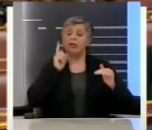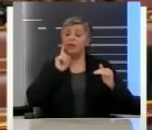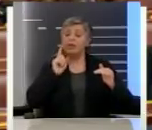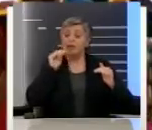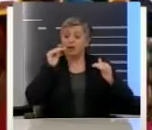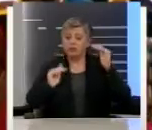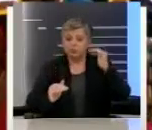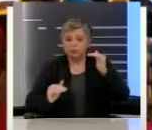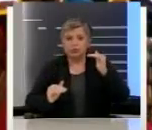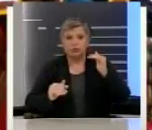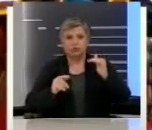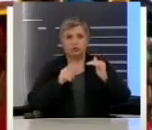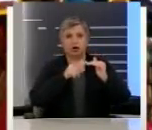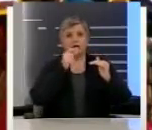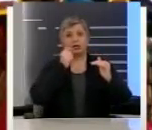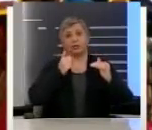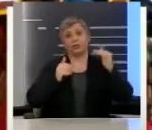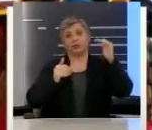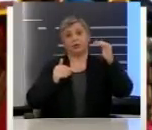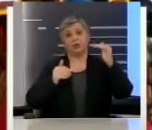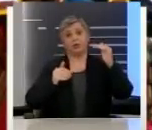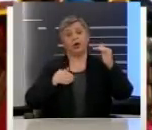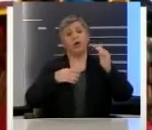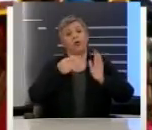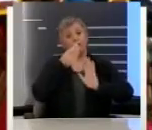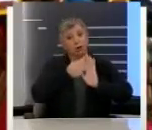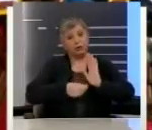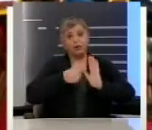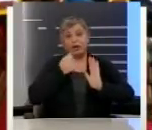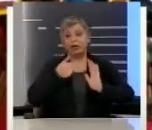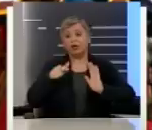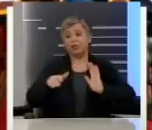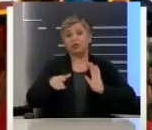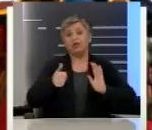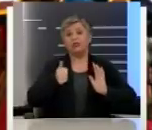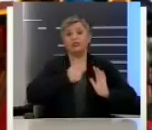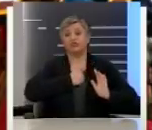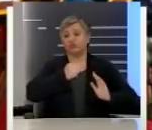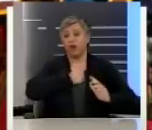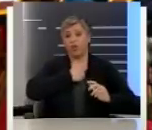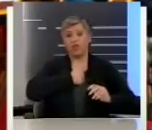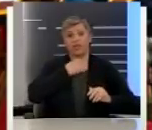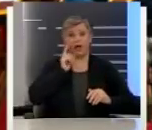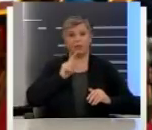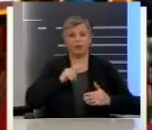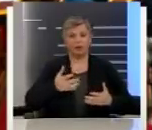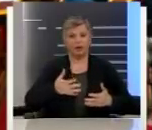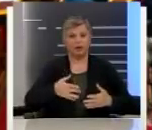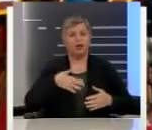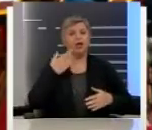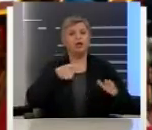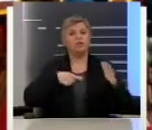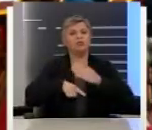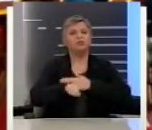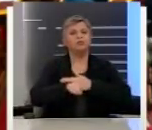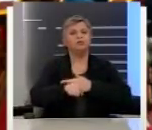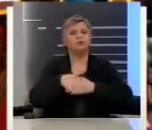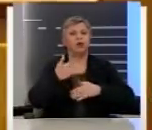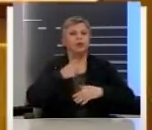τους. Κάποτε η μοιχεία ήταν ποινικό αδίκημα και η σκλαβιά